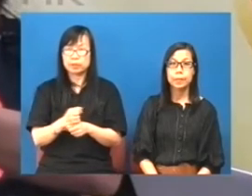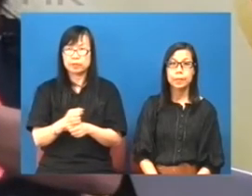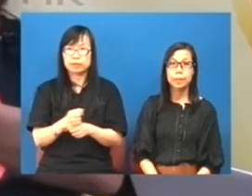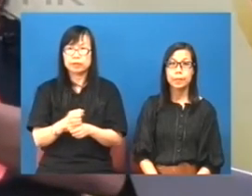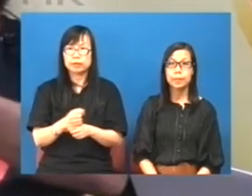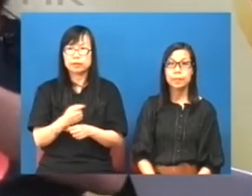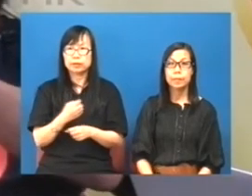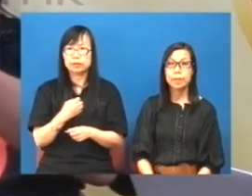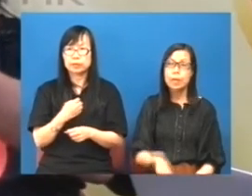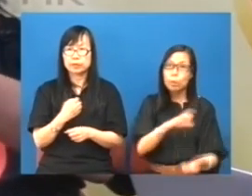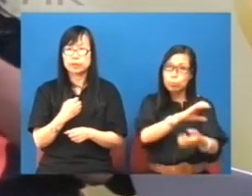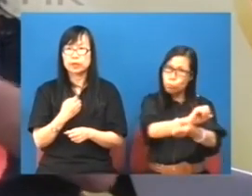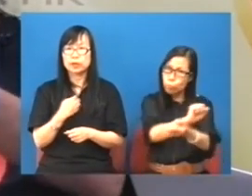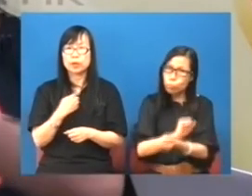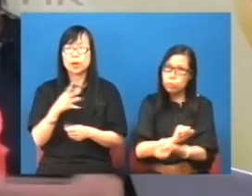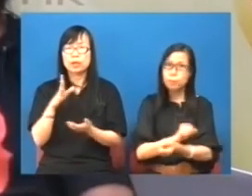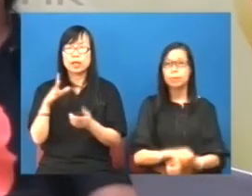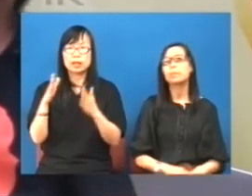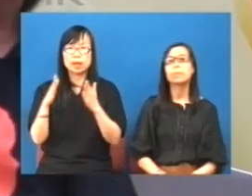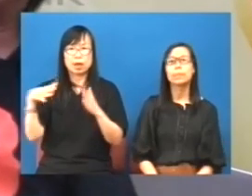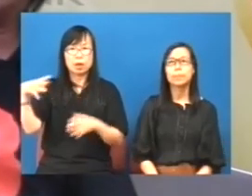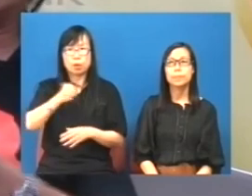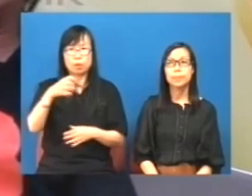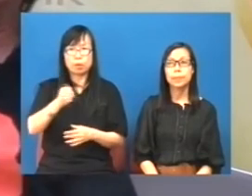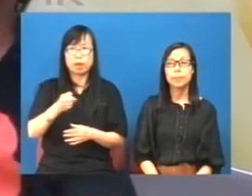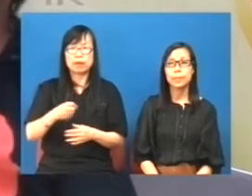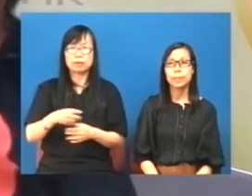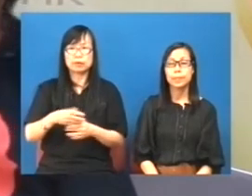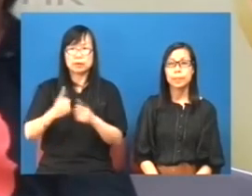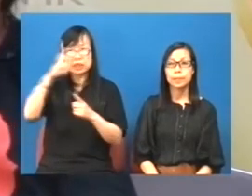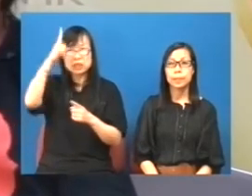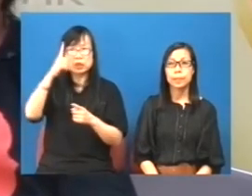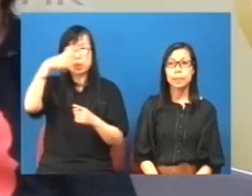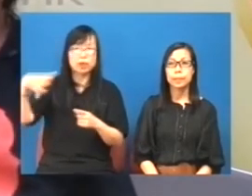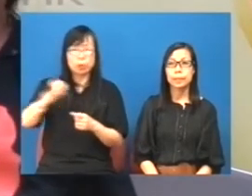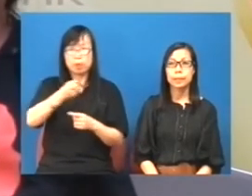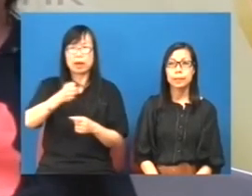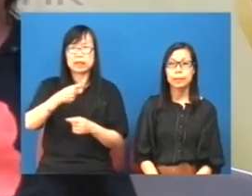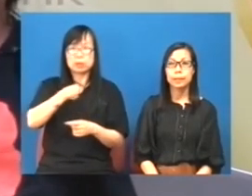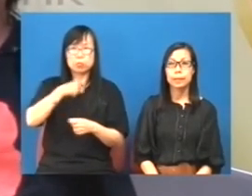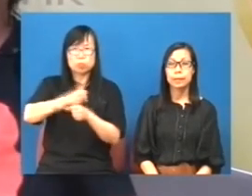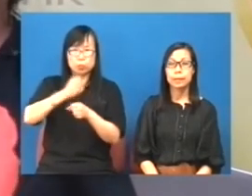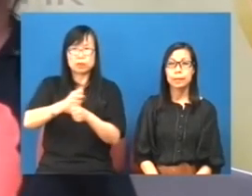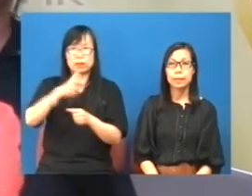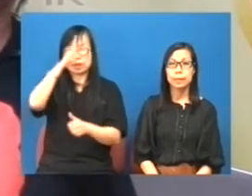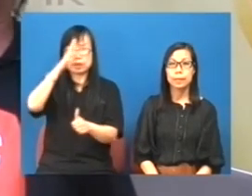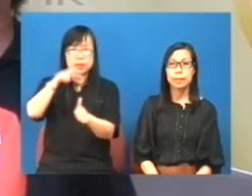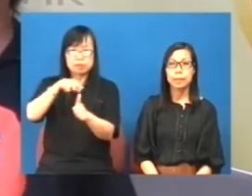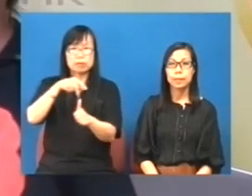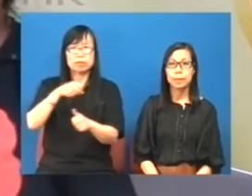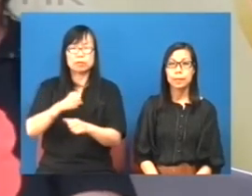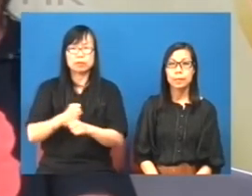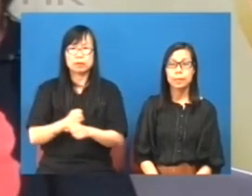大調通緝他們主管或者他們主管的主管覺得應該做的一些政治性的任務